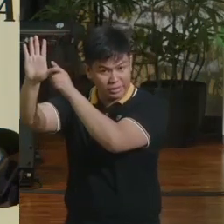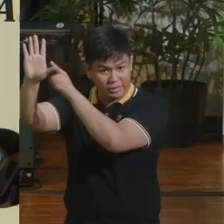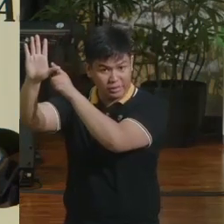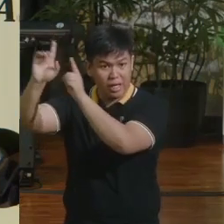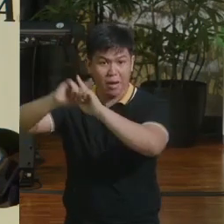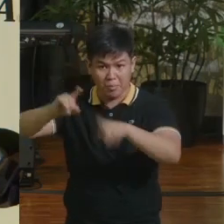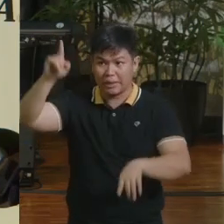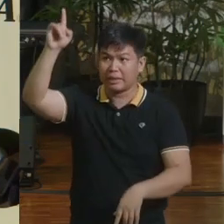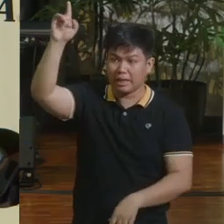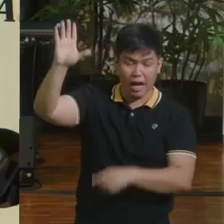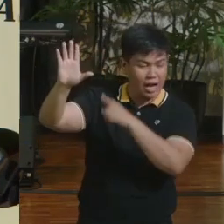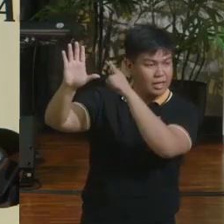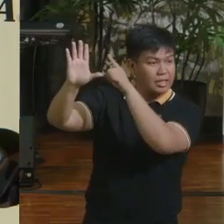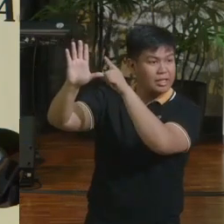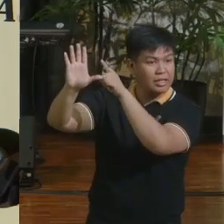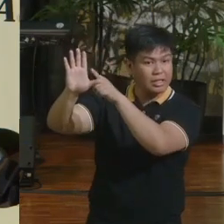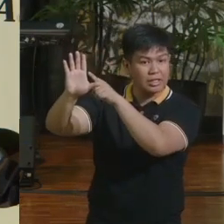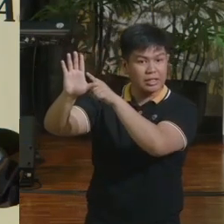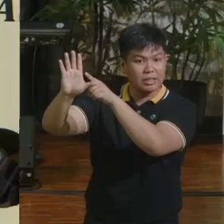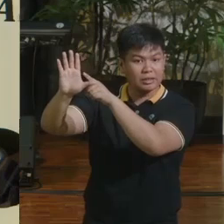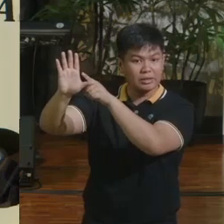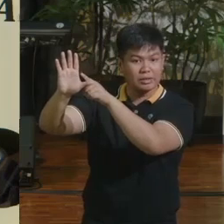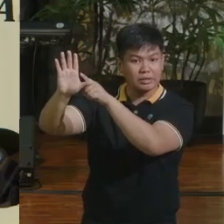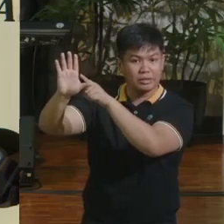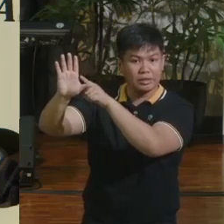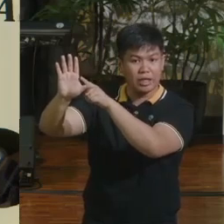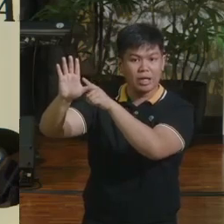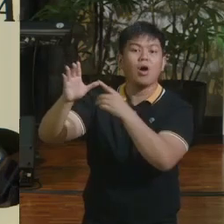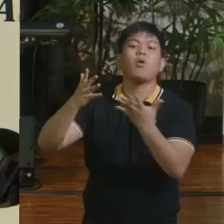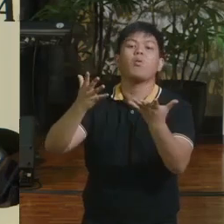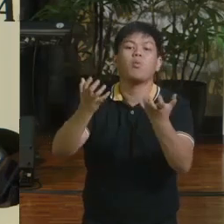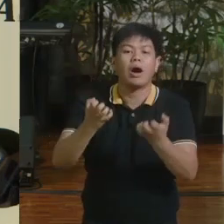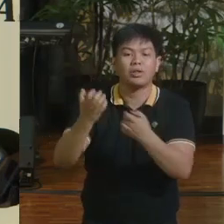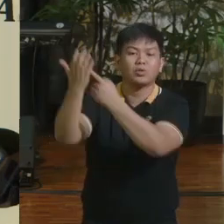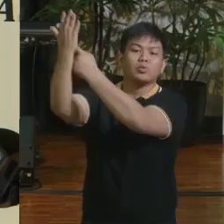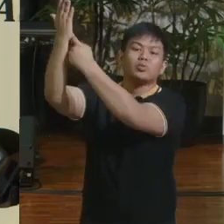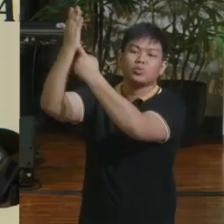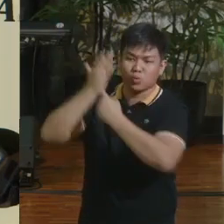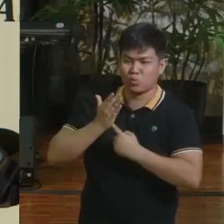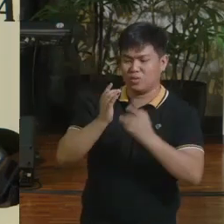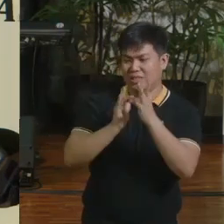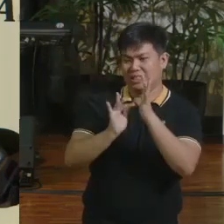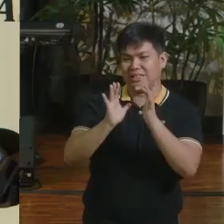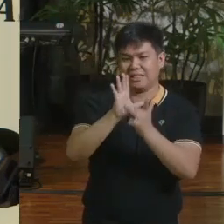But when He was pleased to reveal His Son to me.